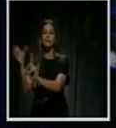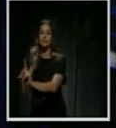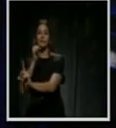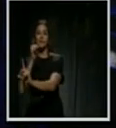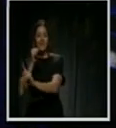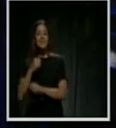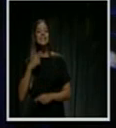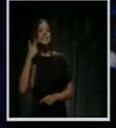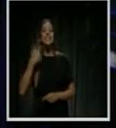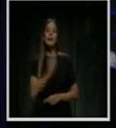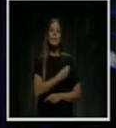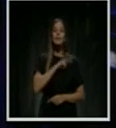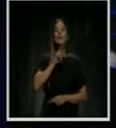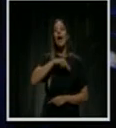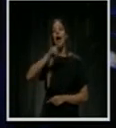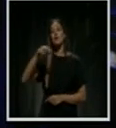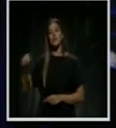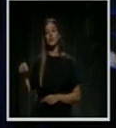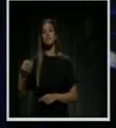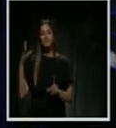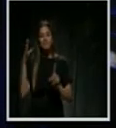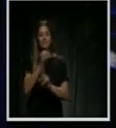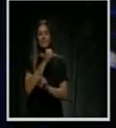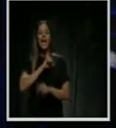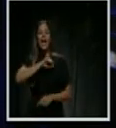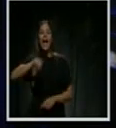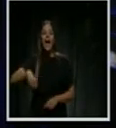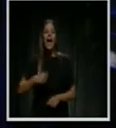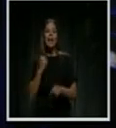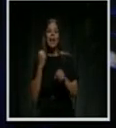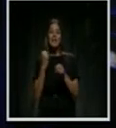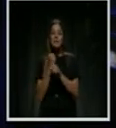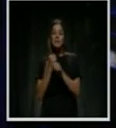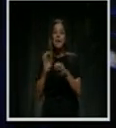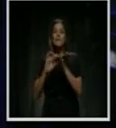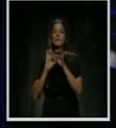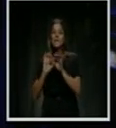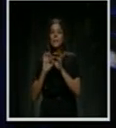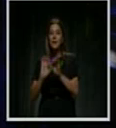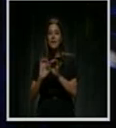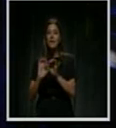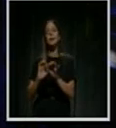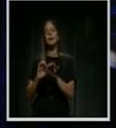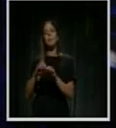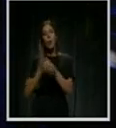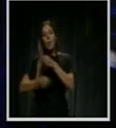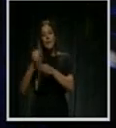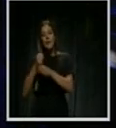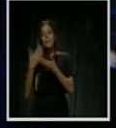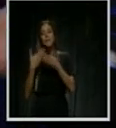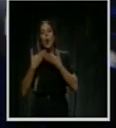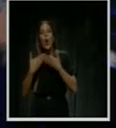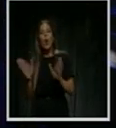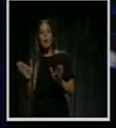miż-żgħażagħ Ħawxin. Maltin hekk ukoll il-qima insistejna magħhom li biex jimmaterjalizza l-investimenti rridu joħolqu akkademja għat-tagħlim